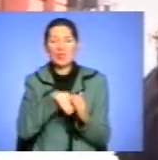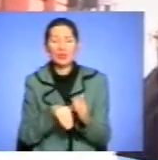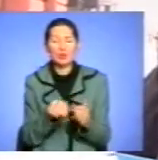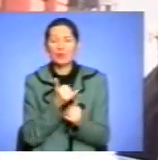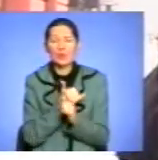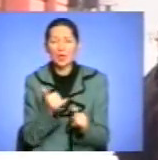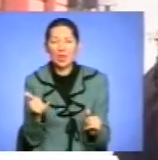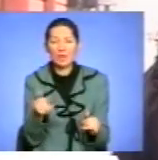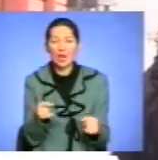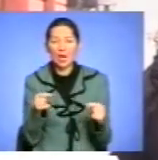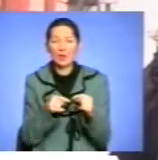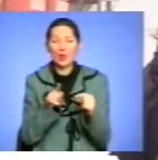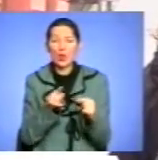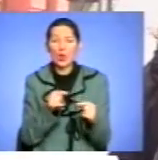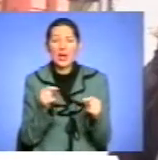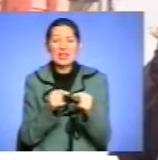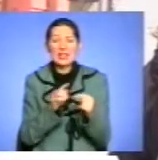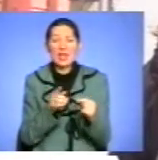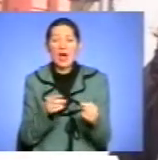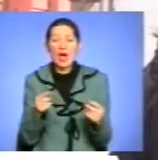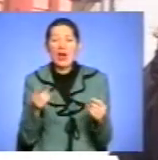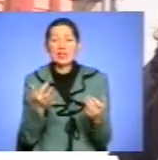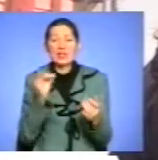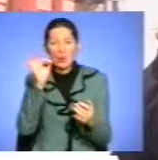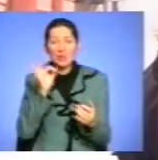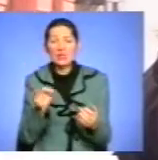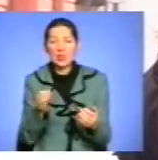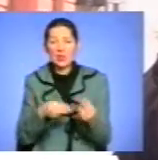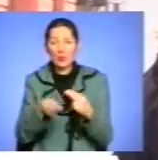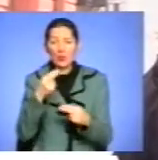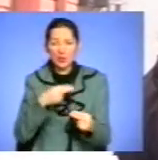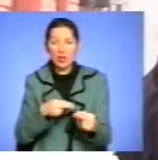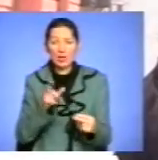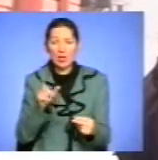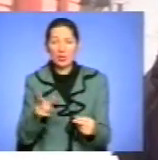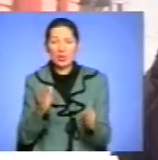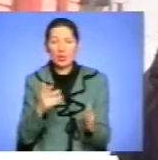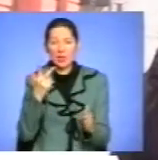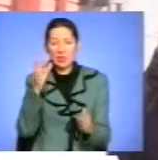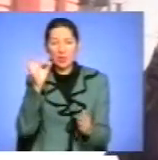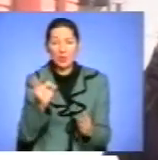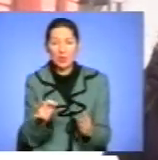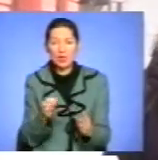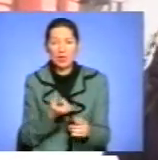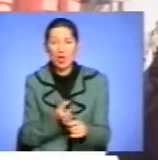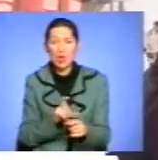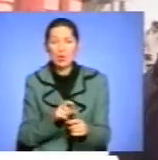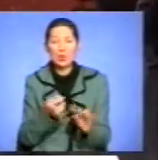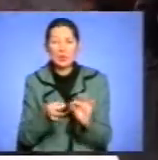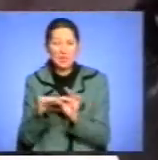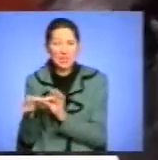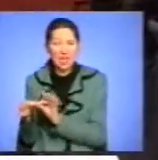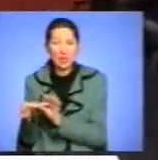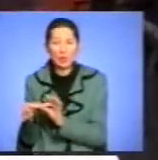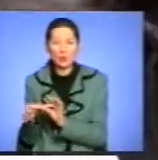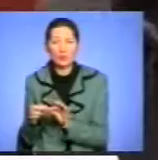того, чітко не визначено, що має бути компенсація процентів. А для людини тільки 3%, то дуже-дуже складно.